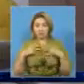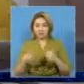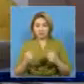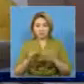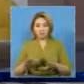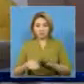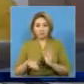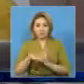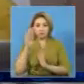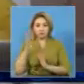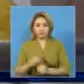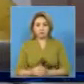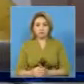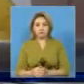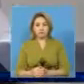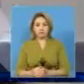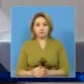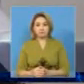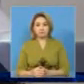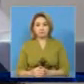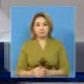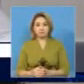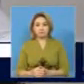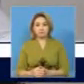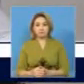детей улучшается.